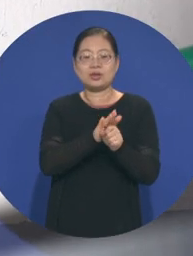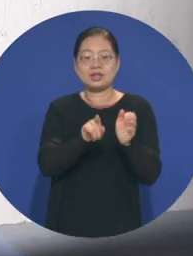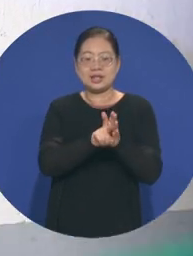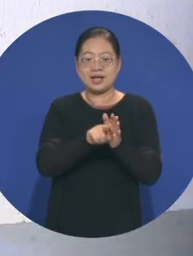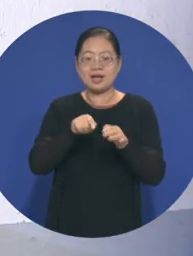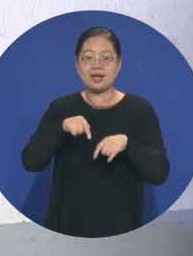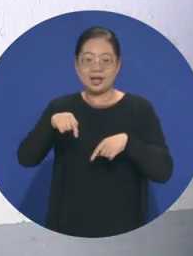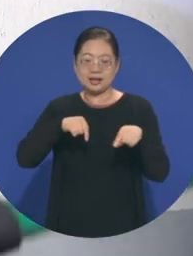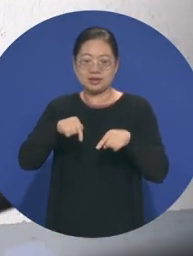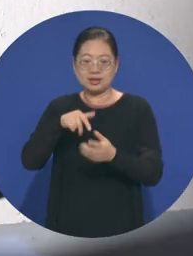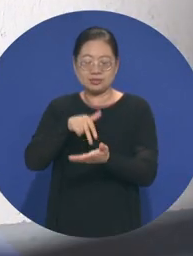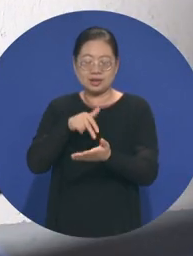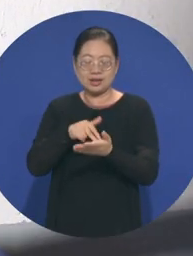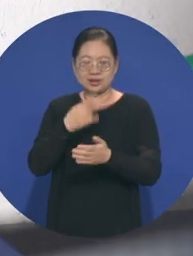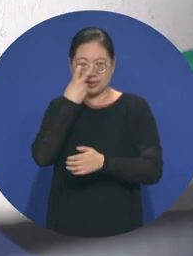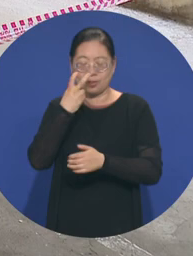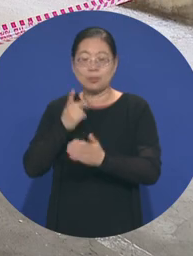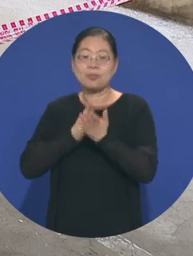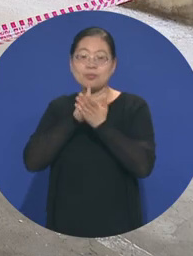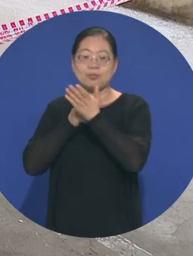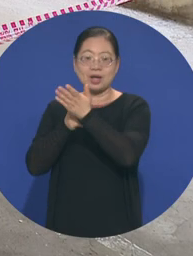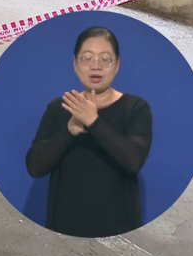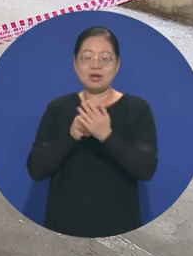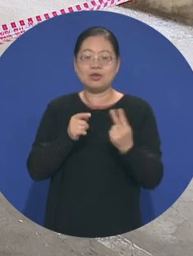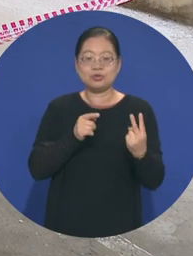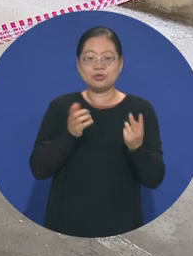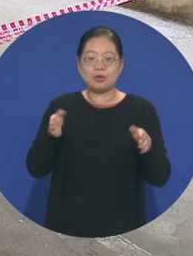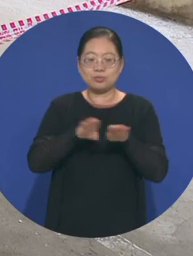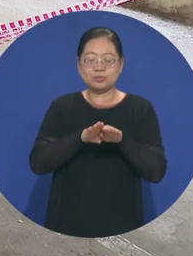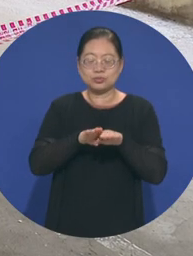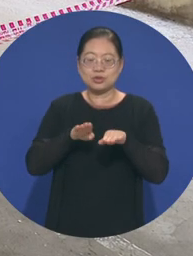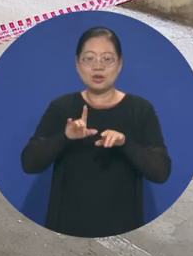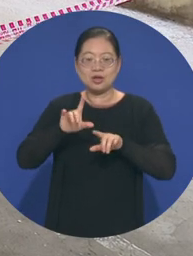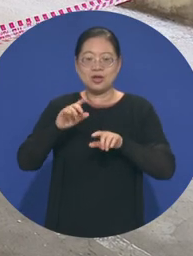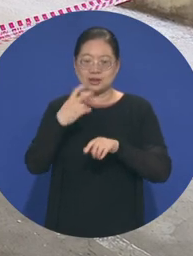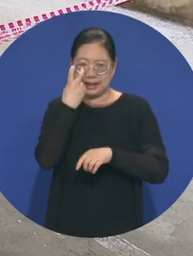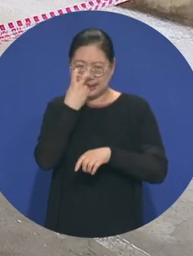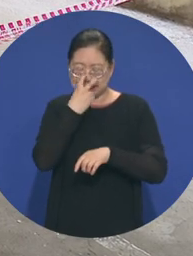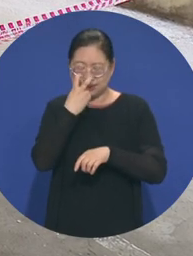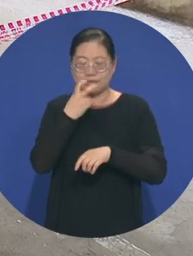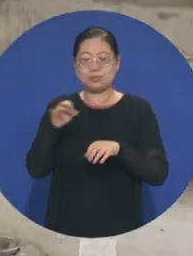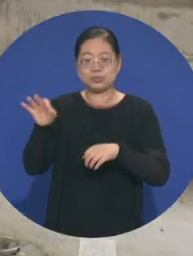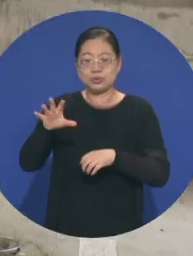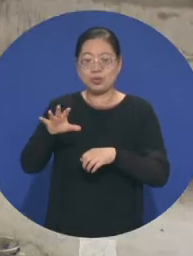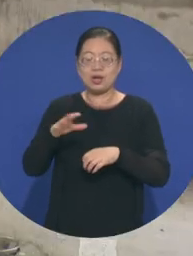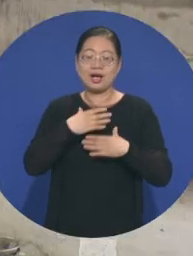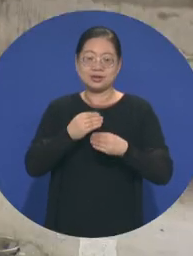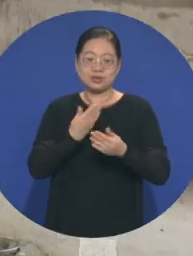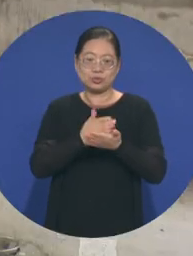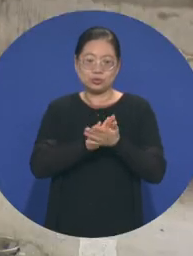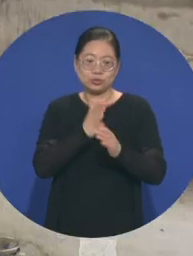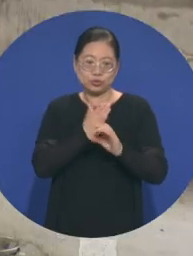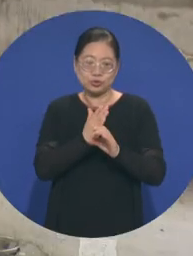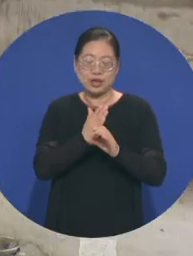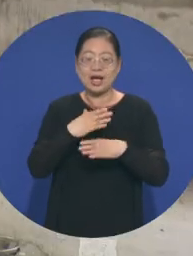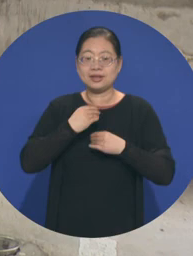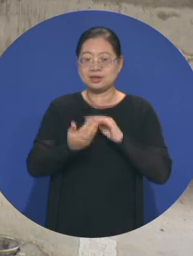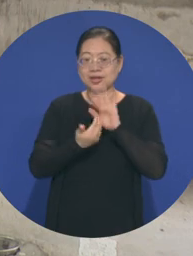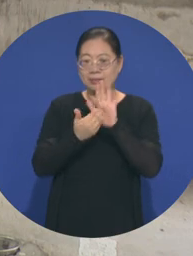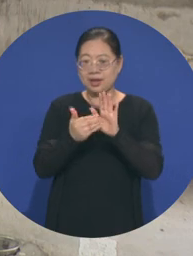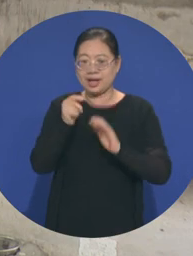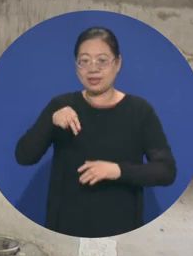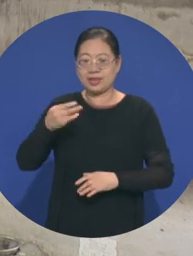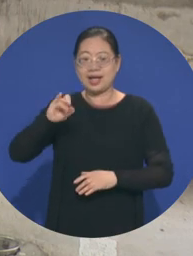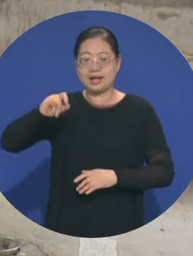행정지도에 들어갔습니다 두 건물 모두 상태를 무료로 점검받고 안전 조치 중인데이는 안전예방